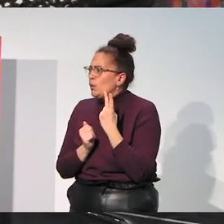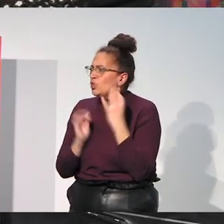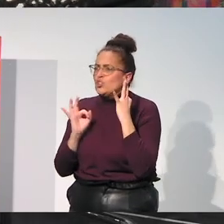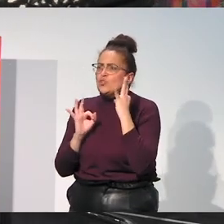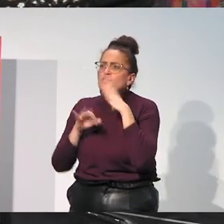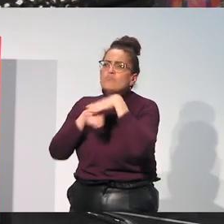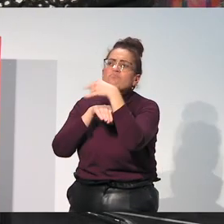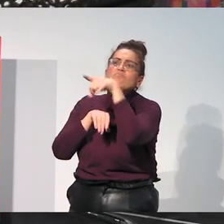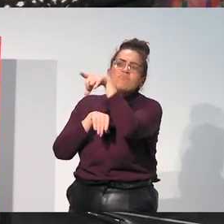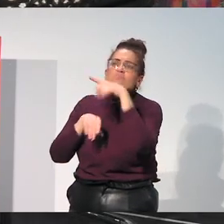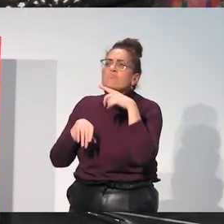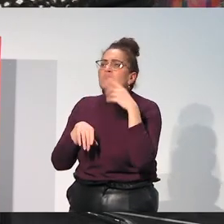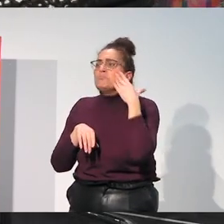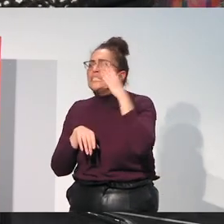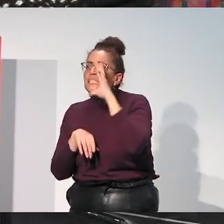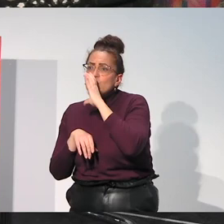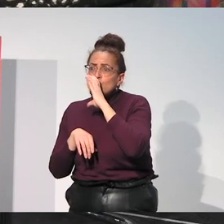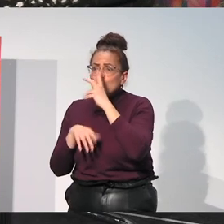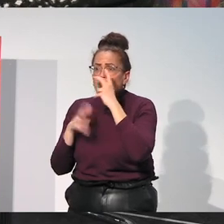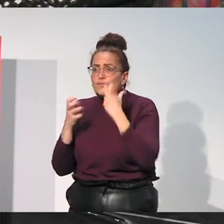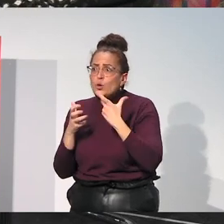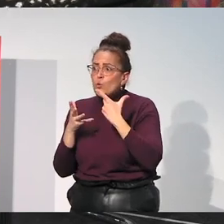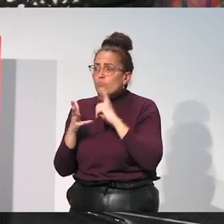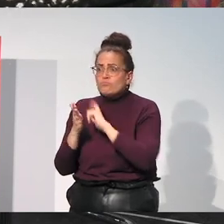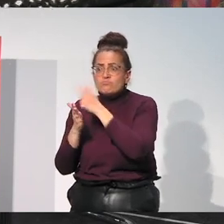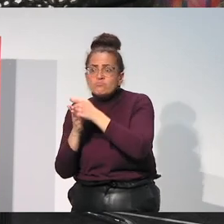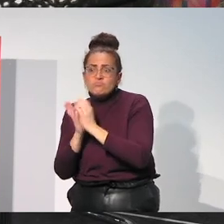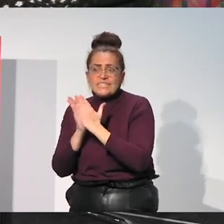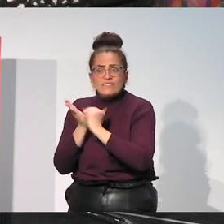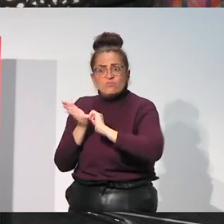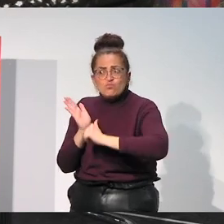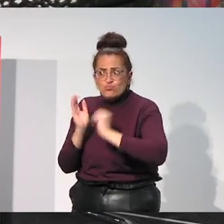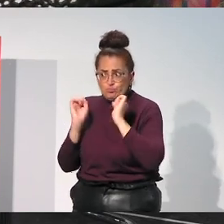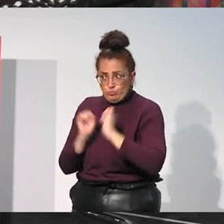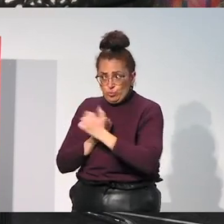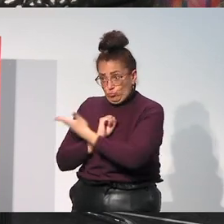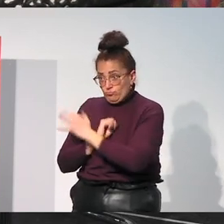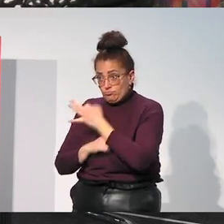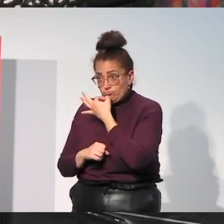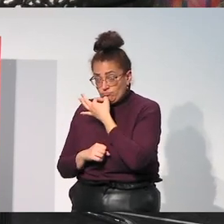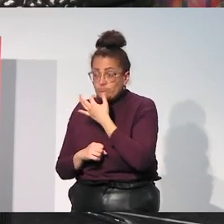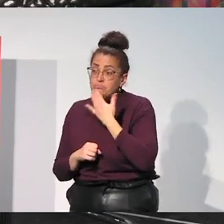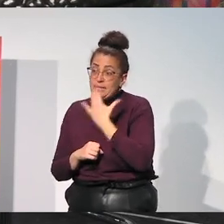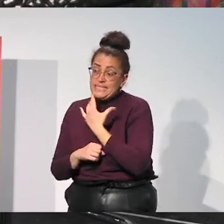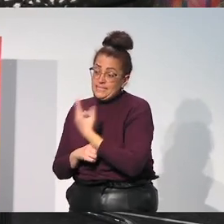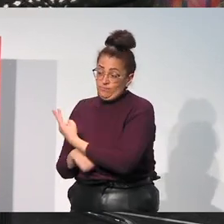librairie à la sortie, et donc Emma est là pour éventuellement dédicacer et signer. Et je vous remercie à tous